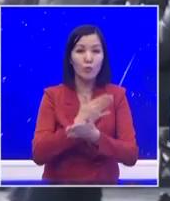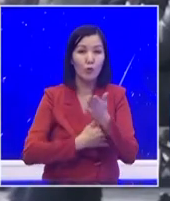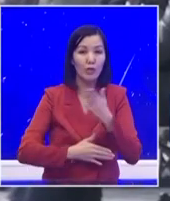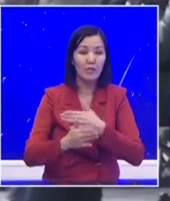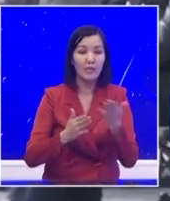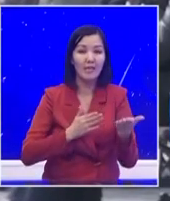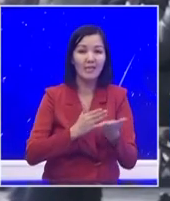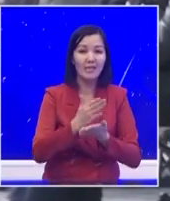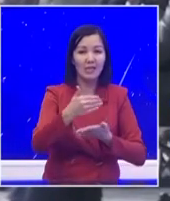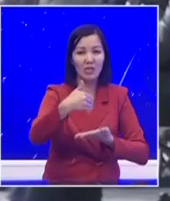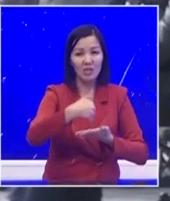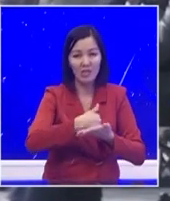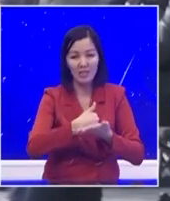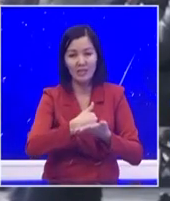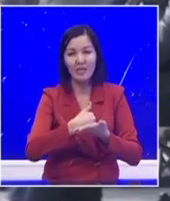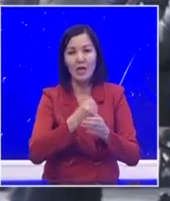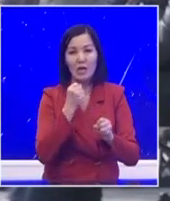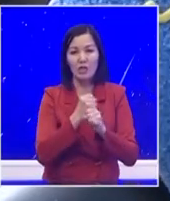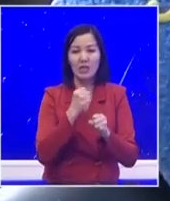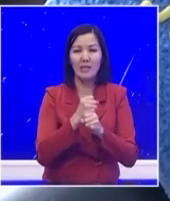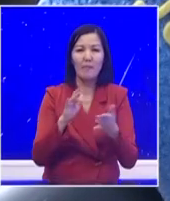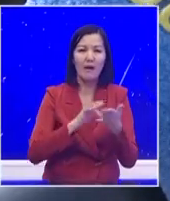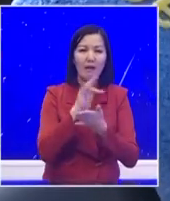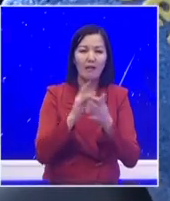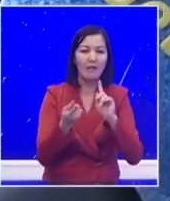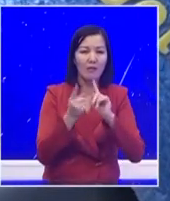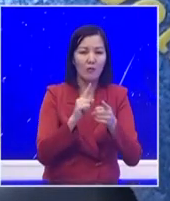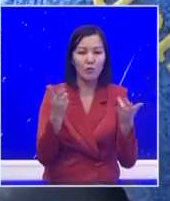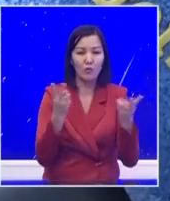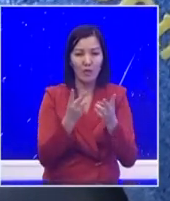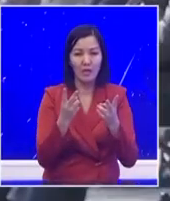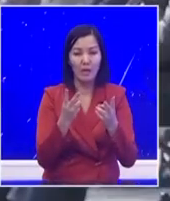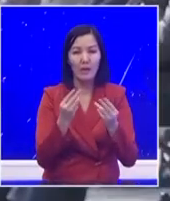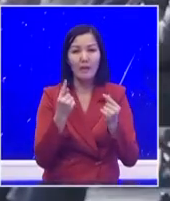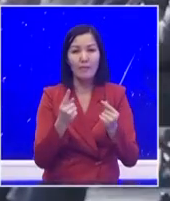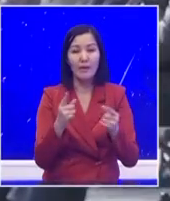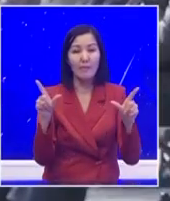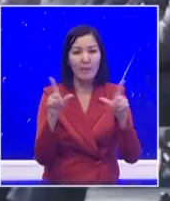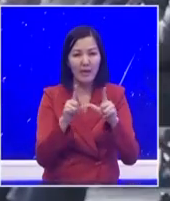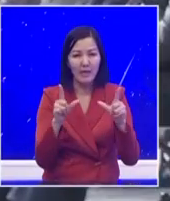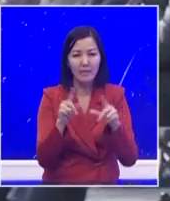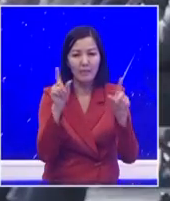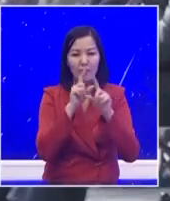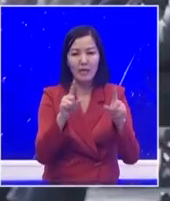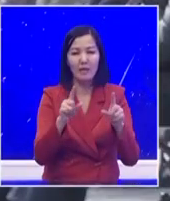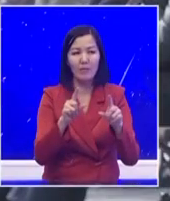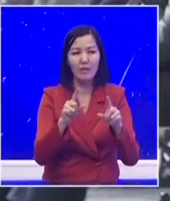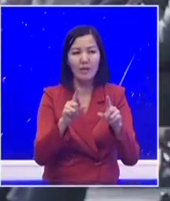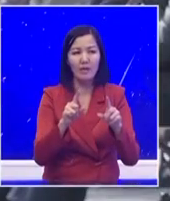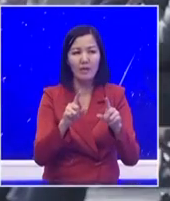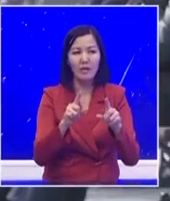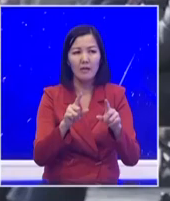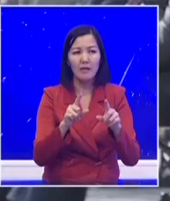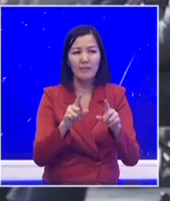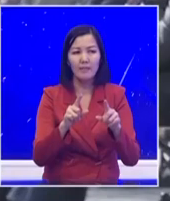шығыс жасап, біздің қаланы неге жанып басқа? Бүгінгі күні бір магазинде, бір мекемен орталықты қайқармай,